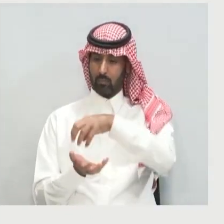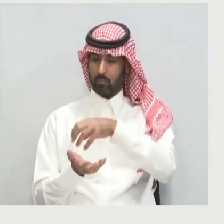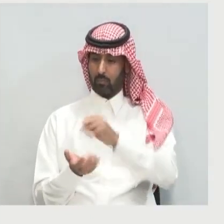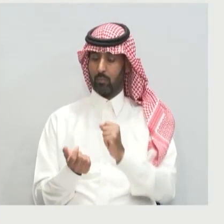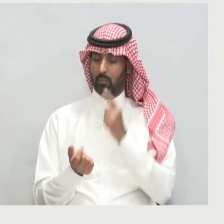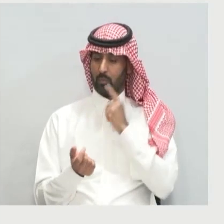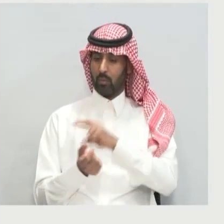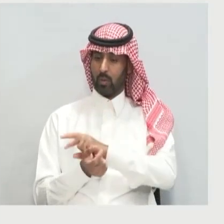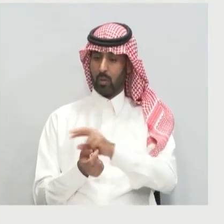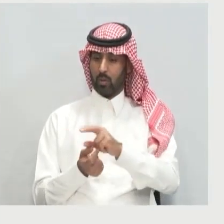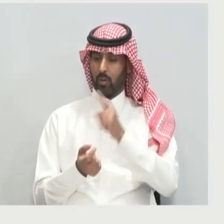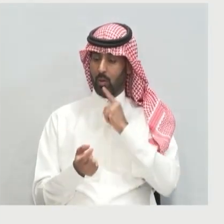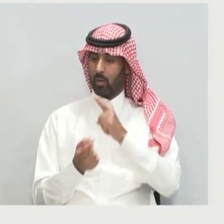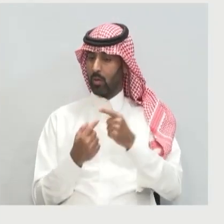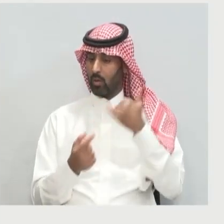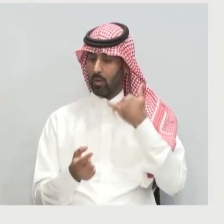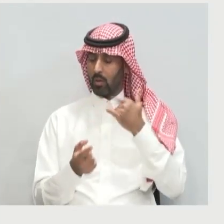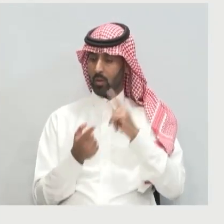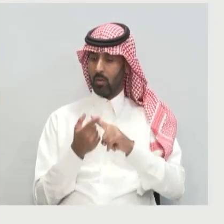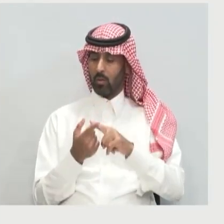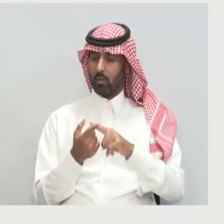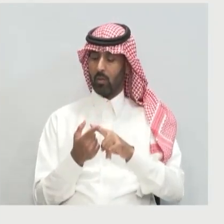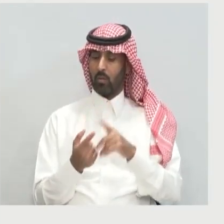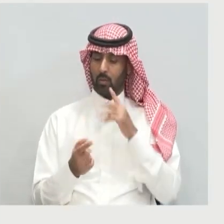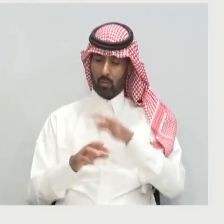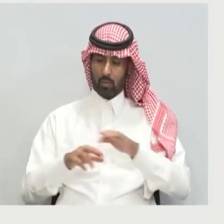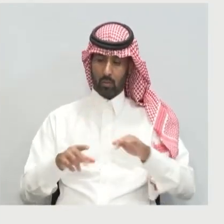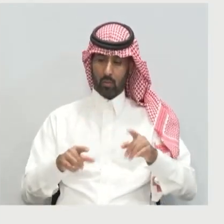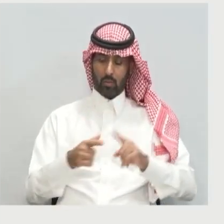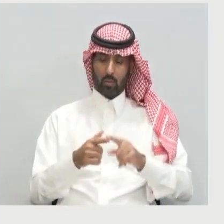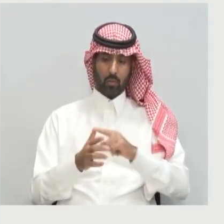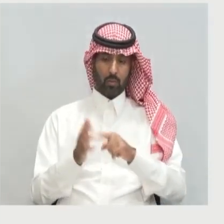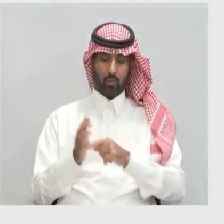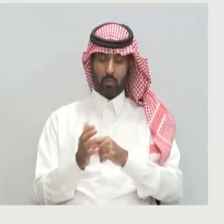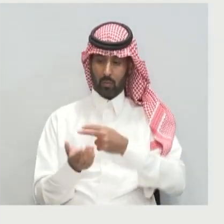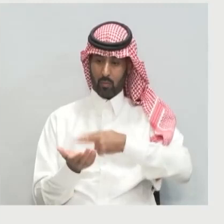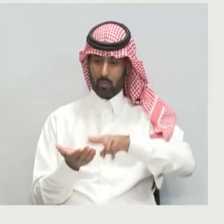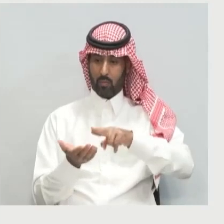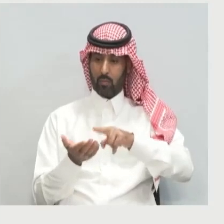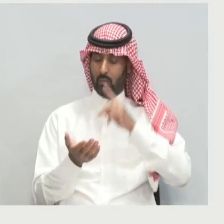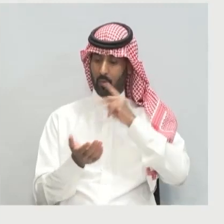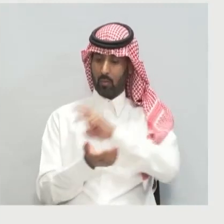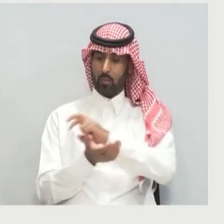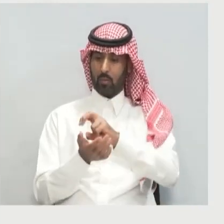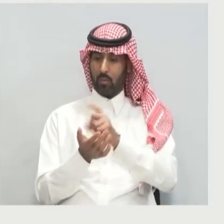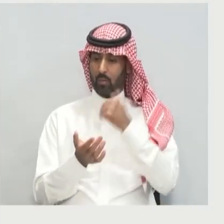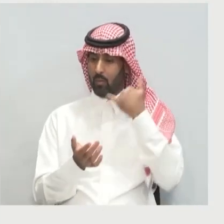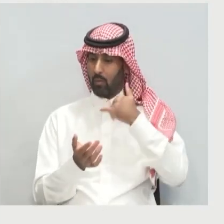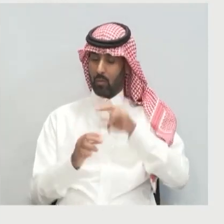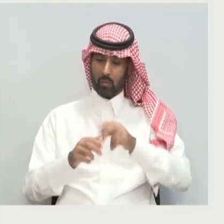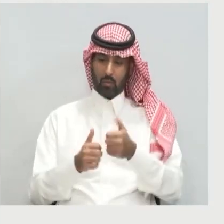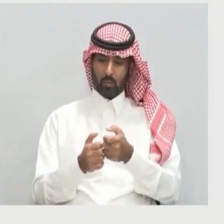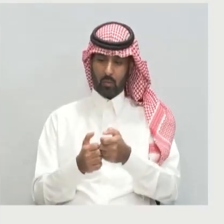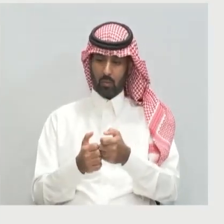باستخدام احد ادوات التواصل كوسائل التواصل الاجتماعي او الرسائل الفوريه او الرسائل الالكترونيه